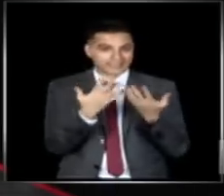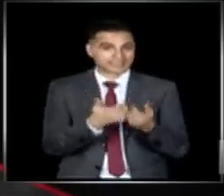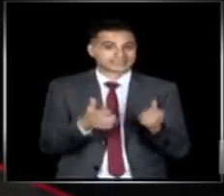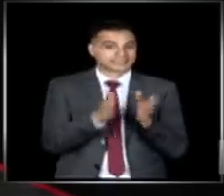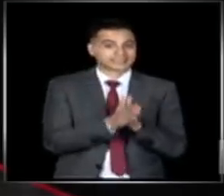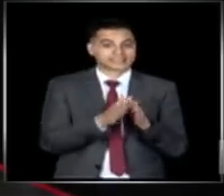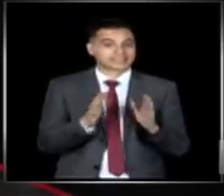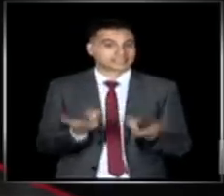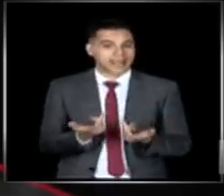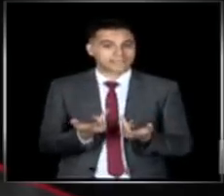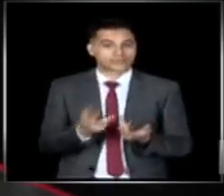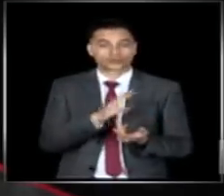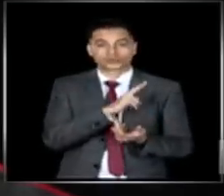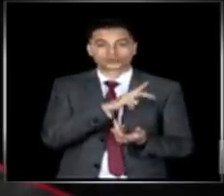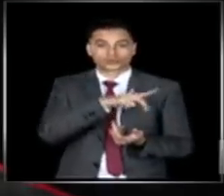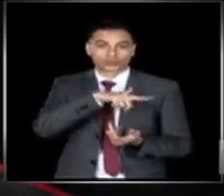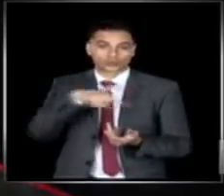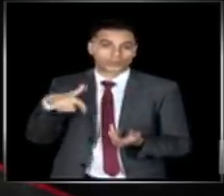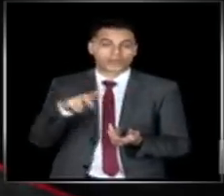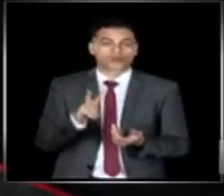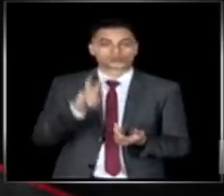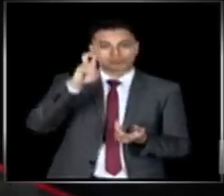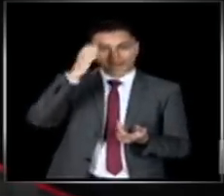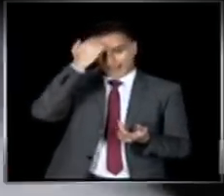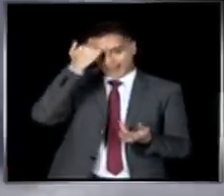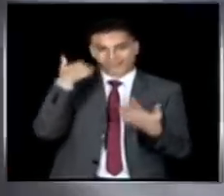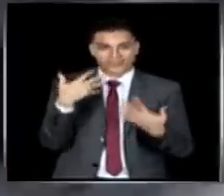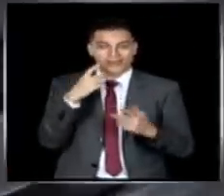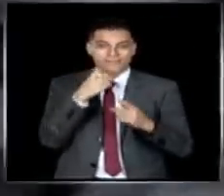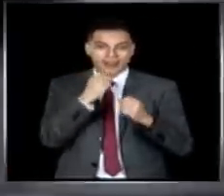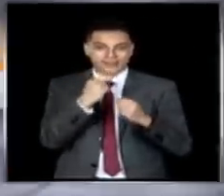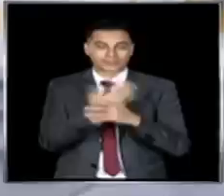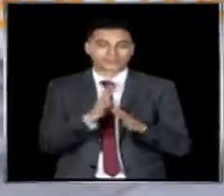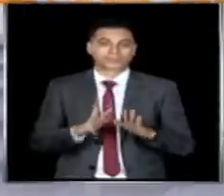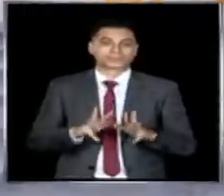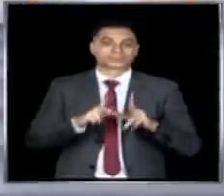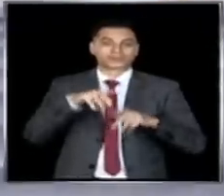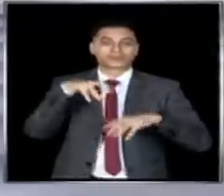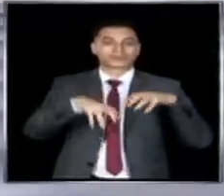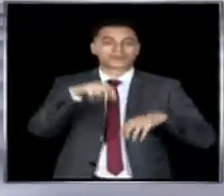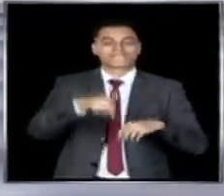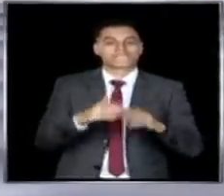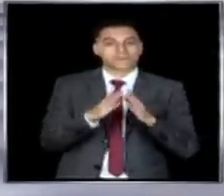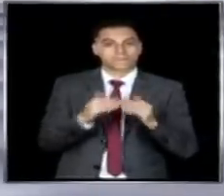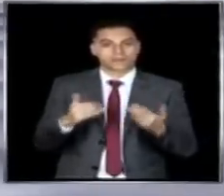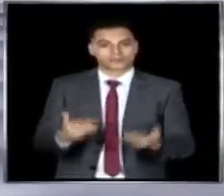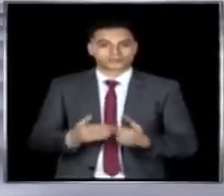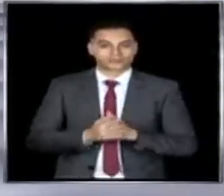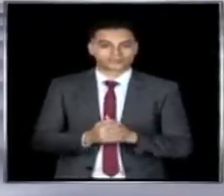جنيه، بما يساوي 670 ألف جنيه من البنك الأهلي لتطوير الكرة المصرية.